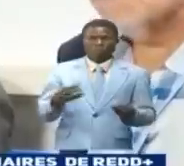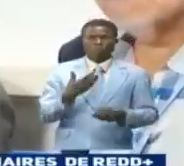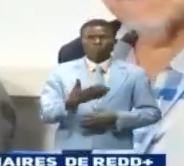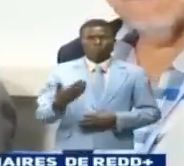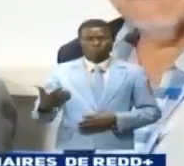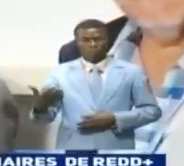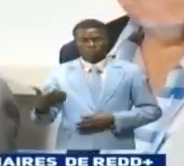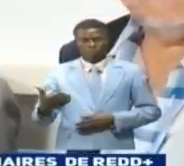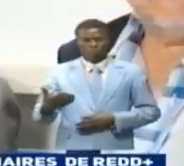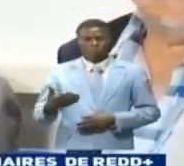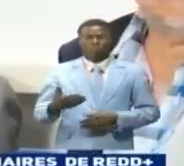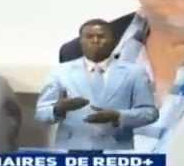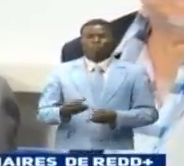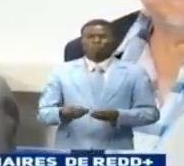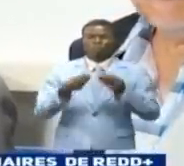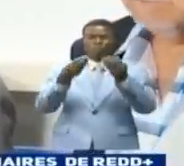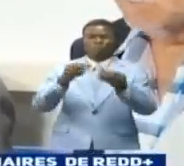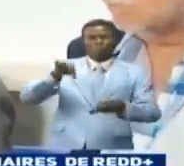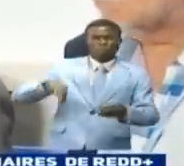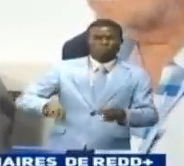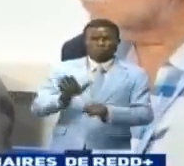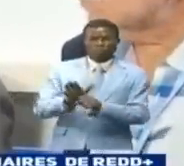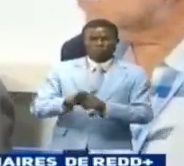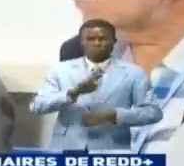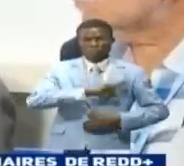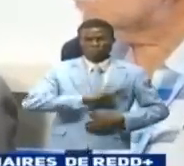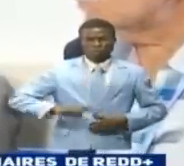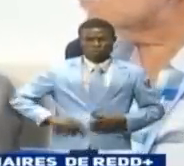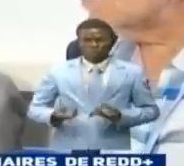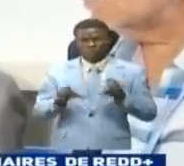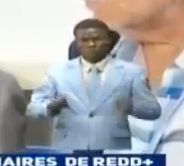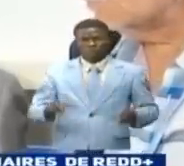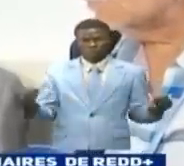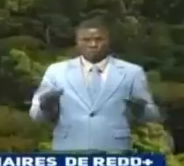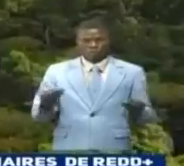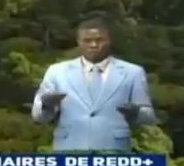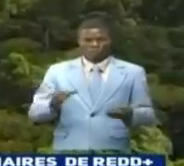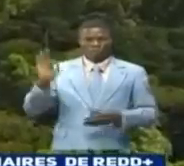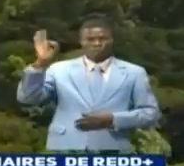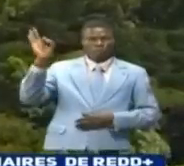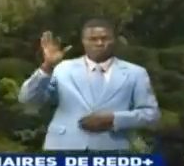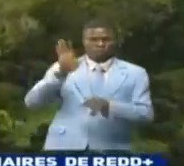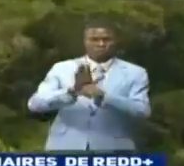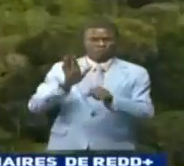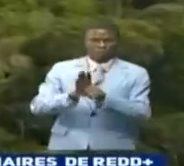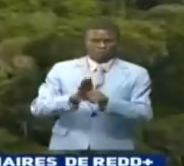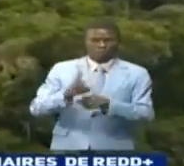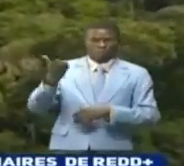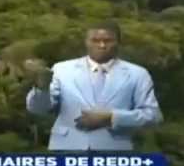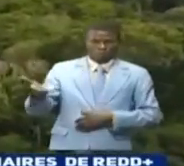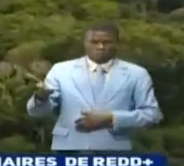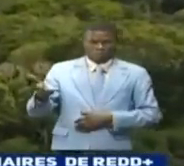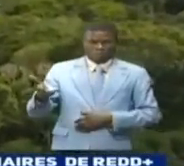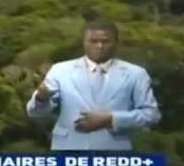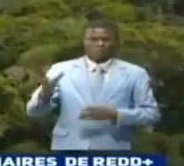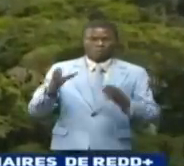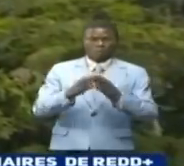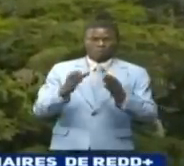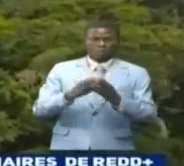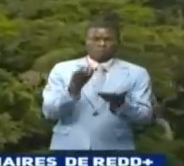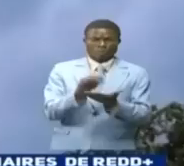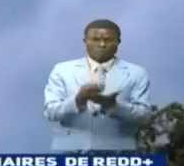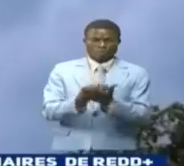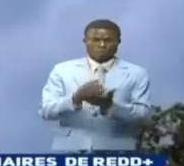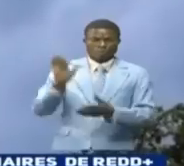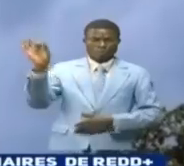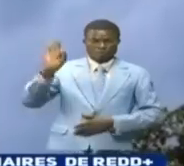qui est très porteur en République démocratique du Congo à cause de la taille de la forêt. Avec l'économie